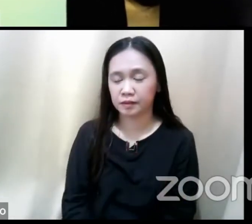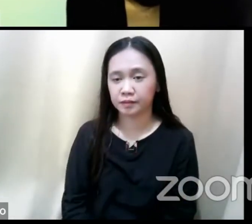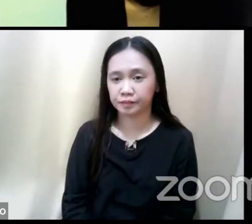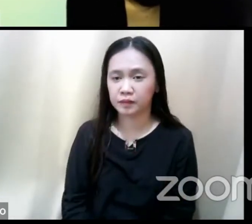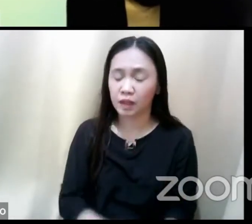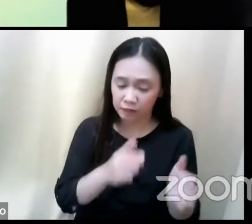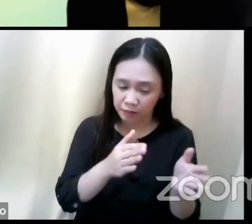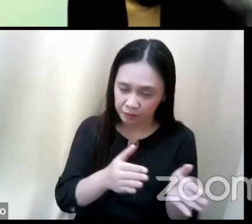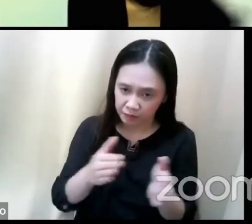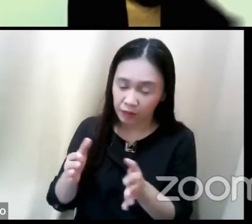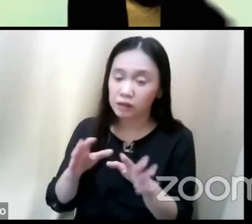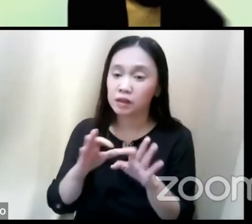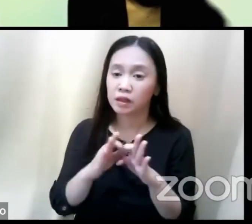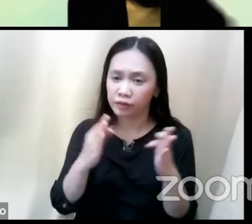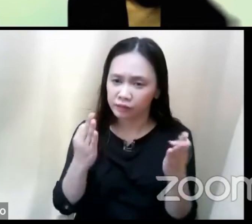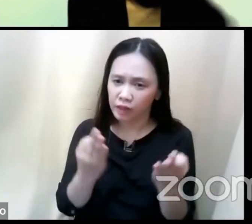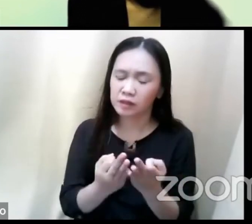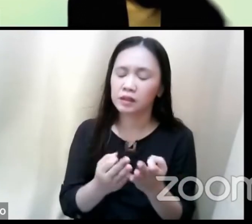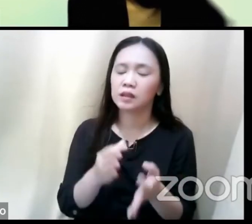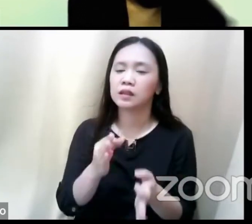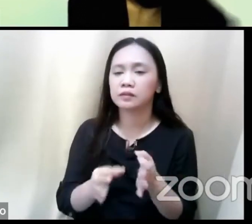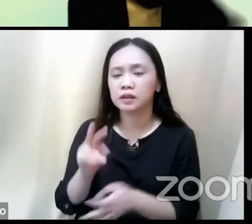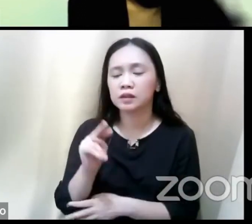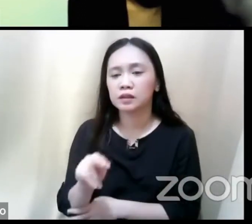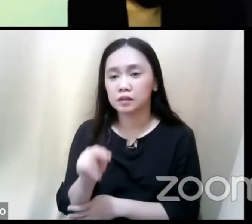ng family at kung kailangan mo ng tulong